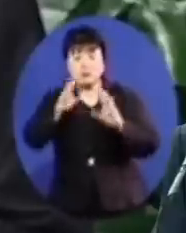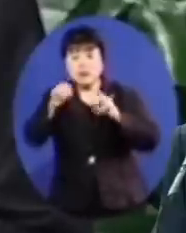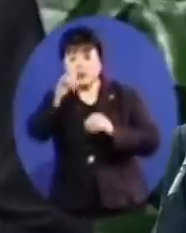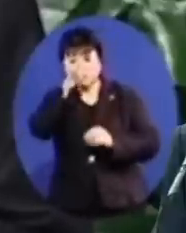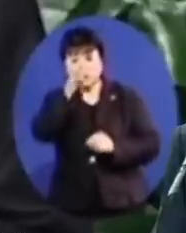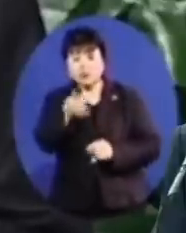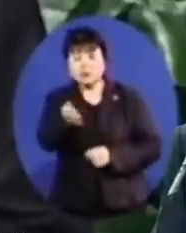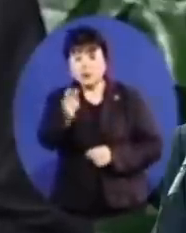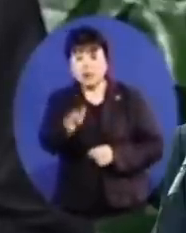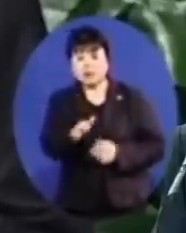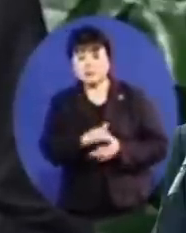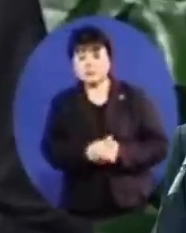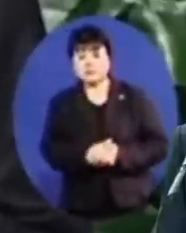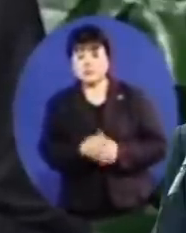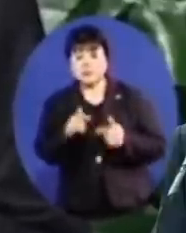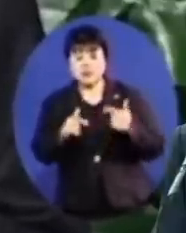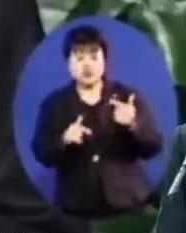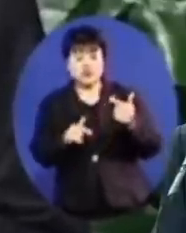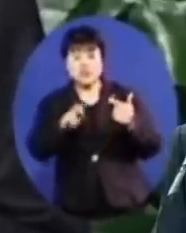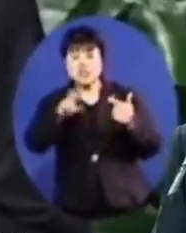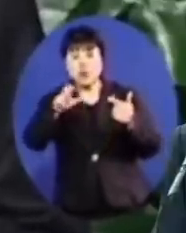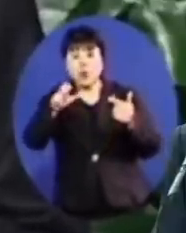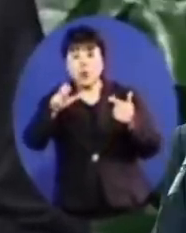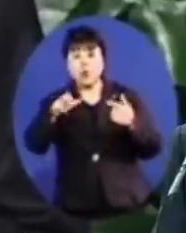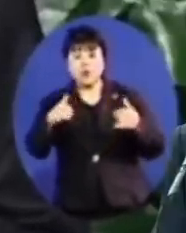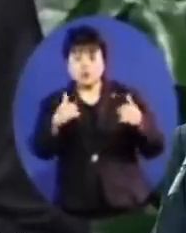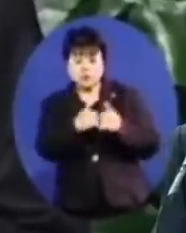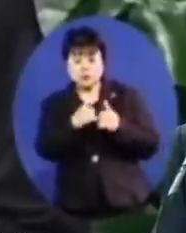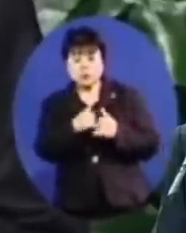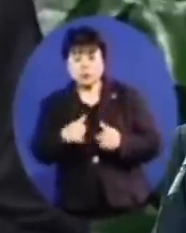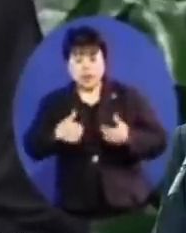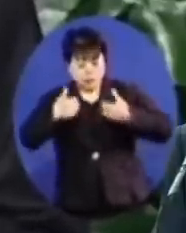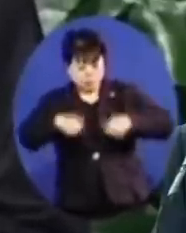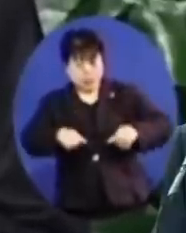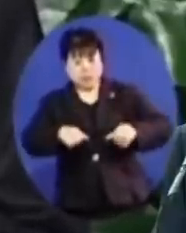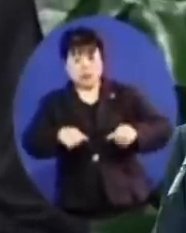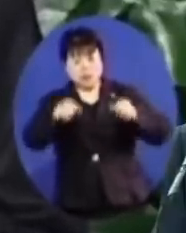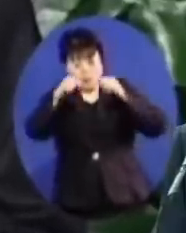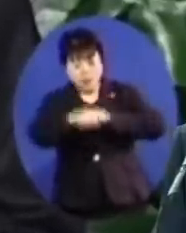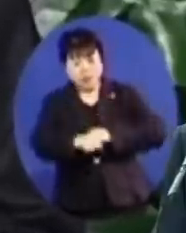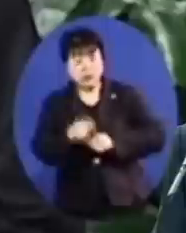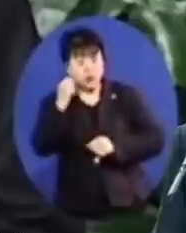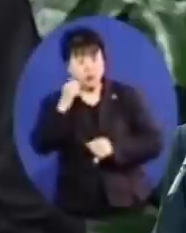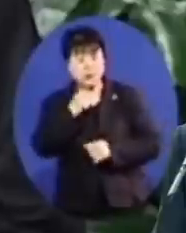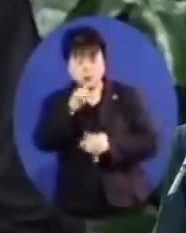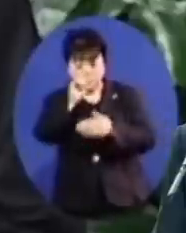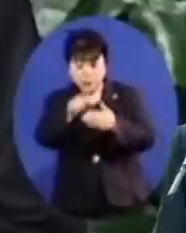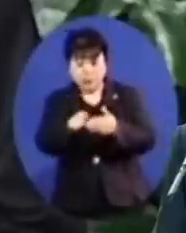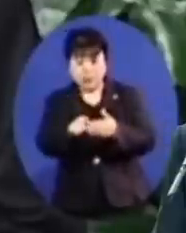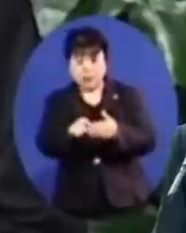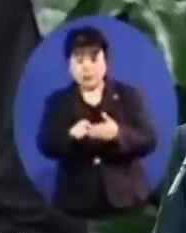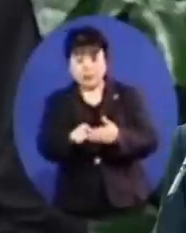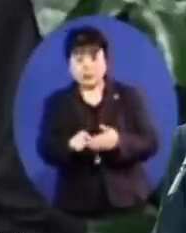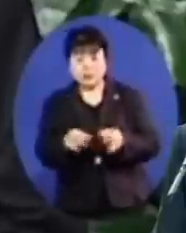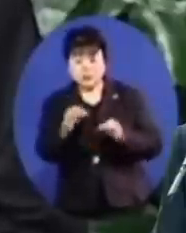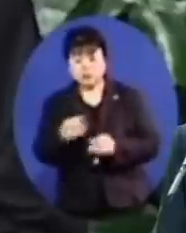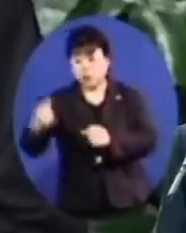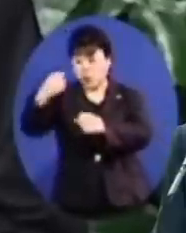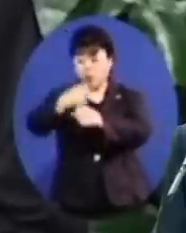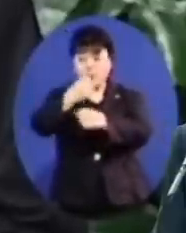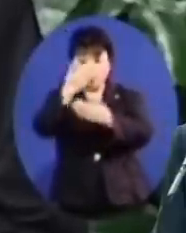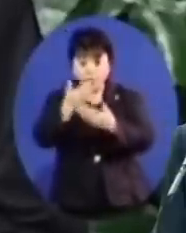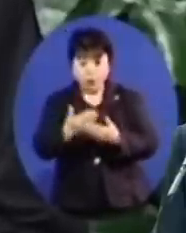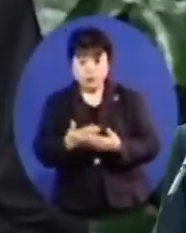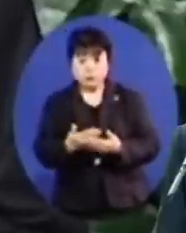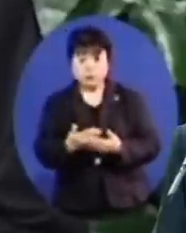수탈을 당하고 6.25 사변으로 모든 것이 다 파괴되고 그 어려운 가운데 경제 재건을 해서